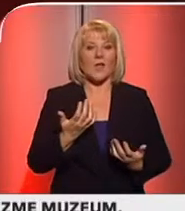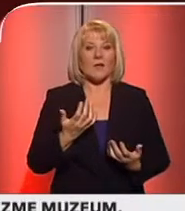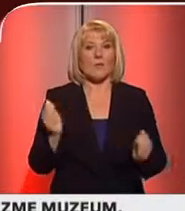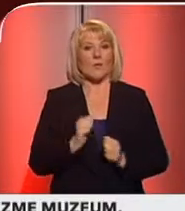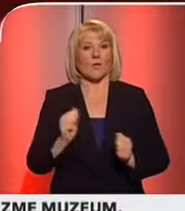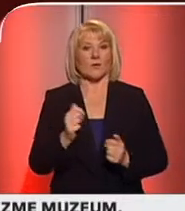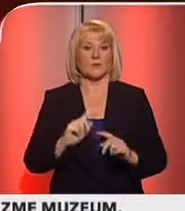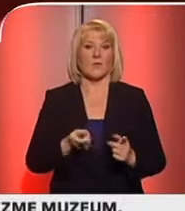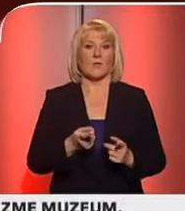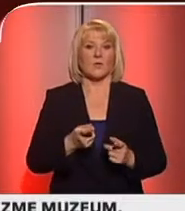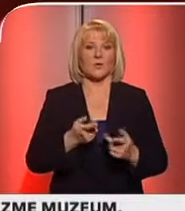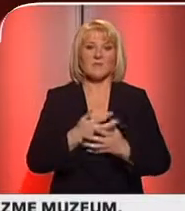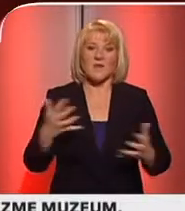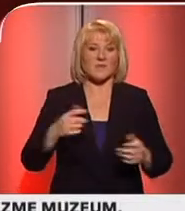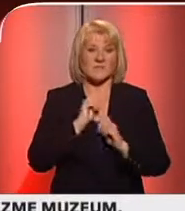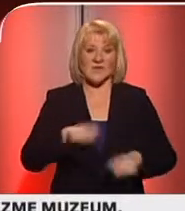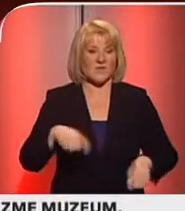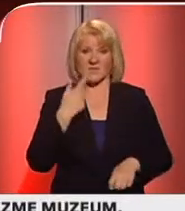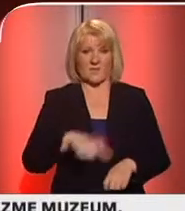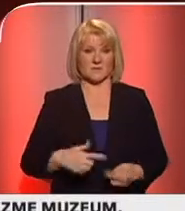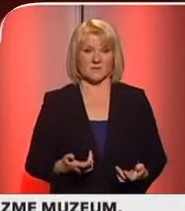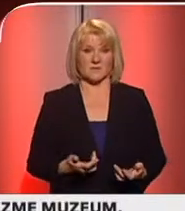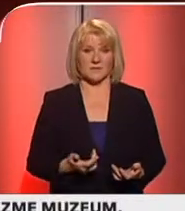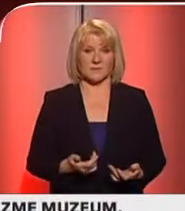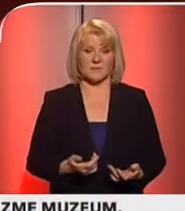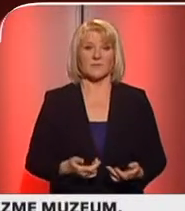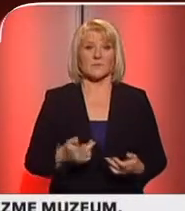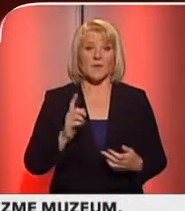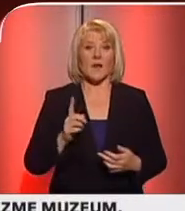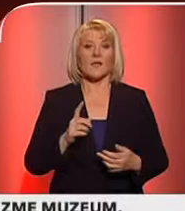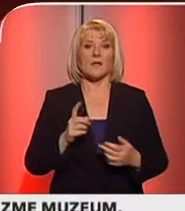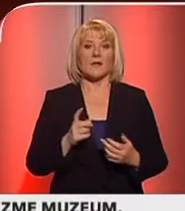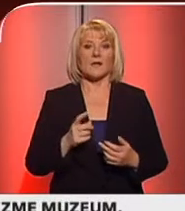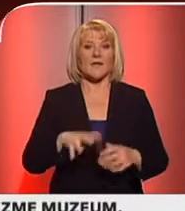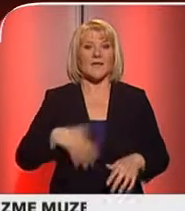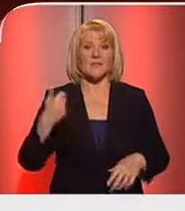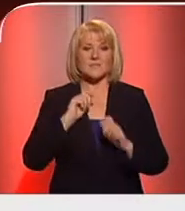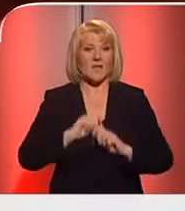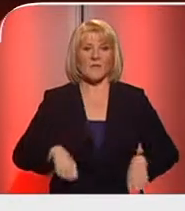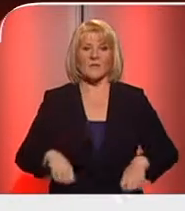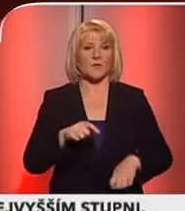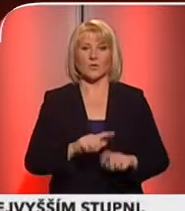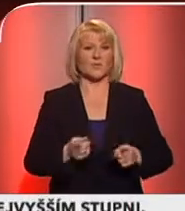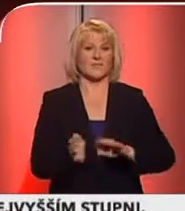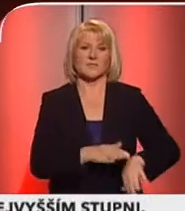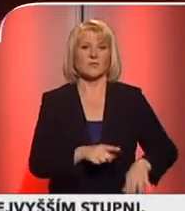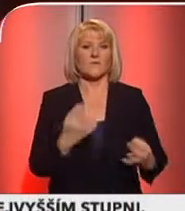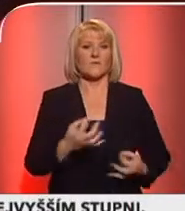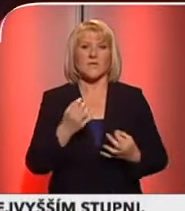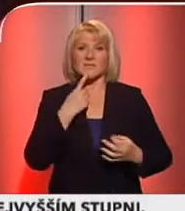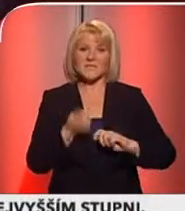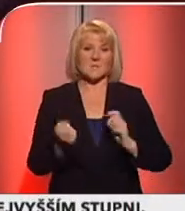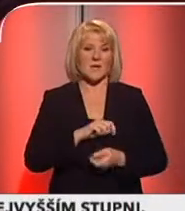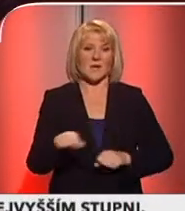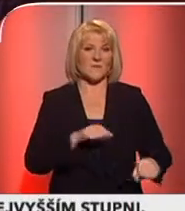se jim zatím do té velké stávky nechce. A teď nemluvím skutečně o generální stávce, to je stávka za změnu režimu a já si myslím, že